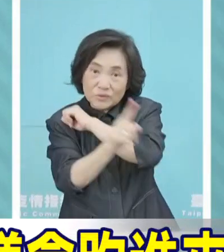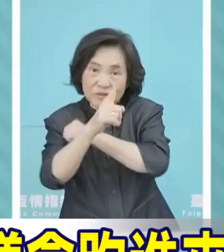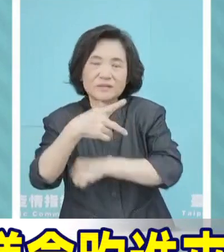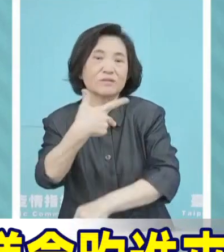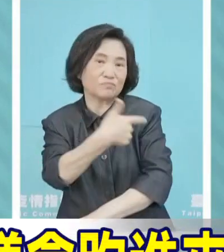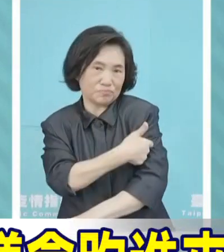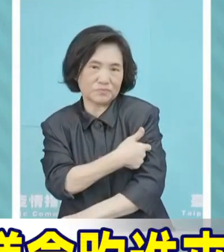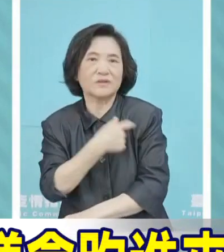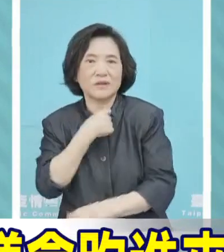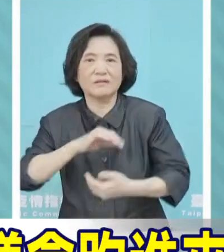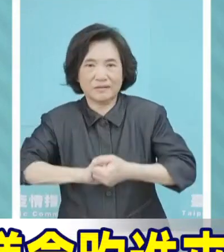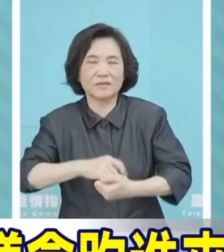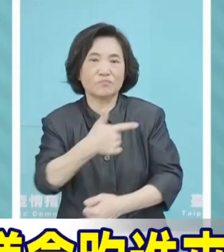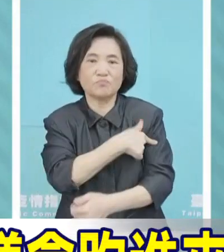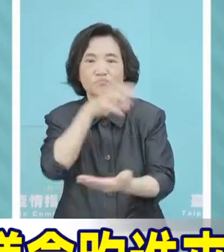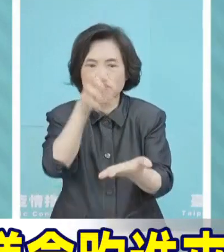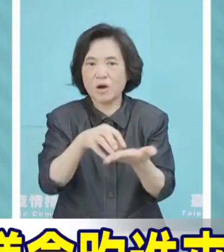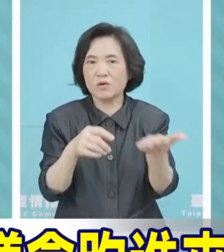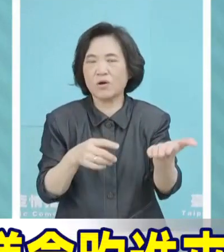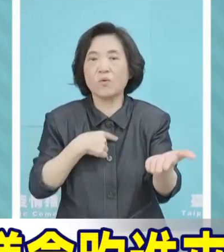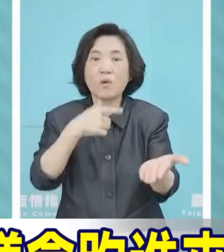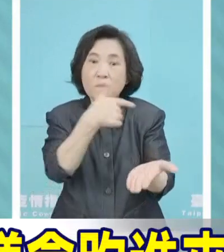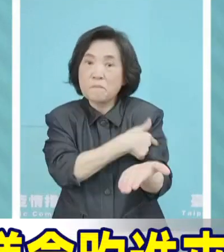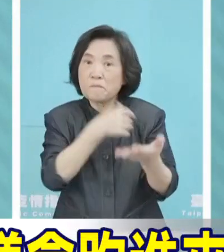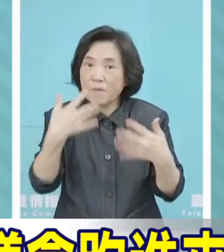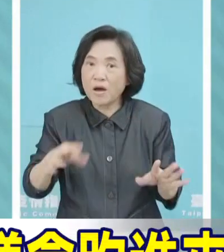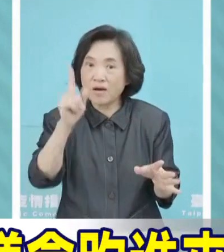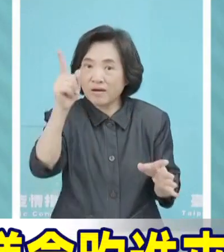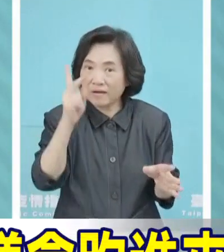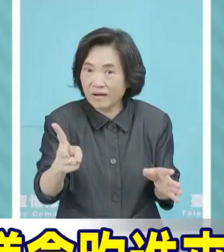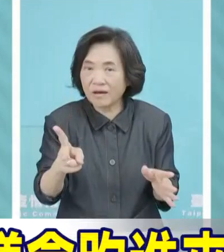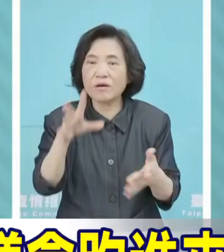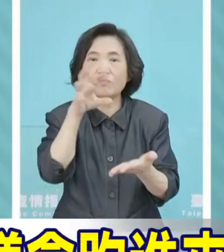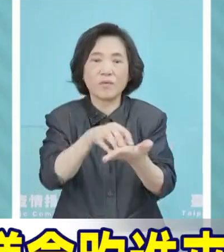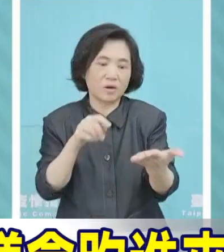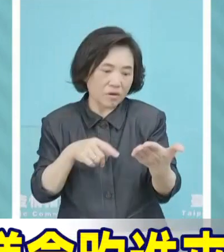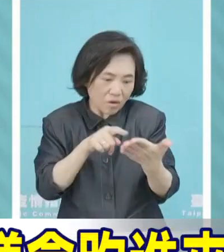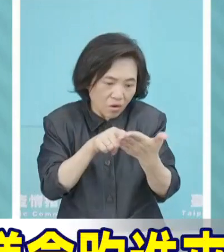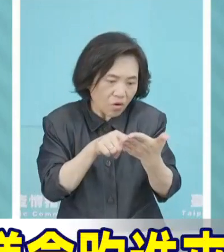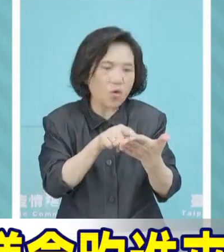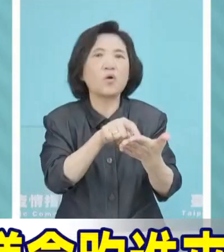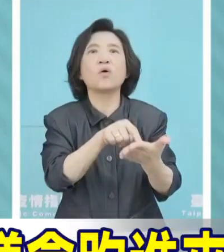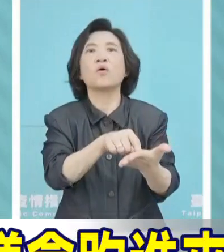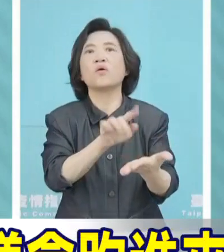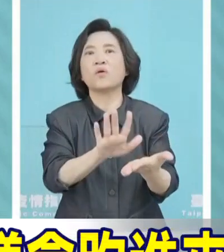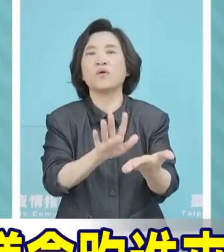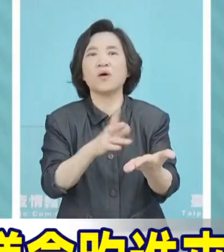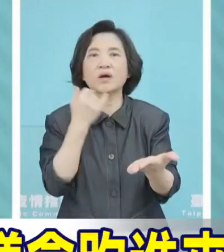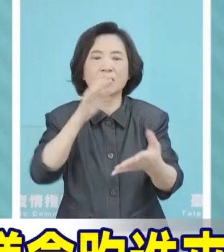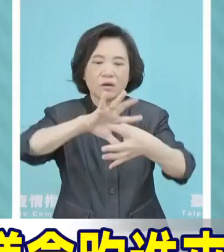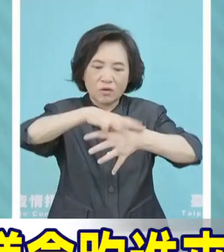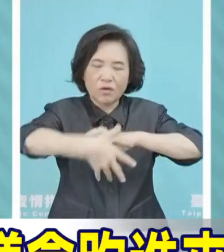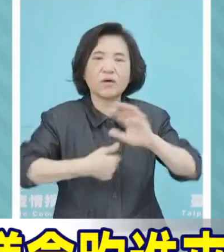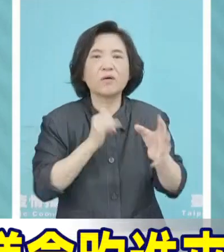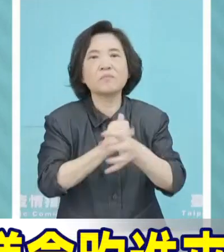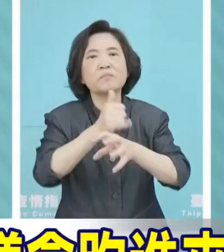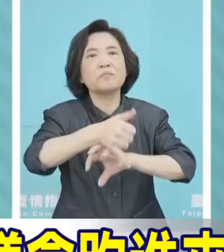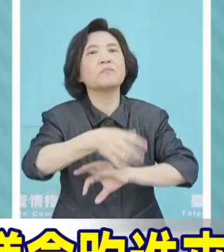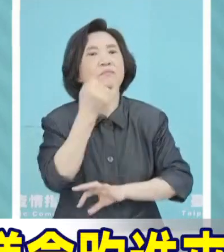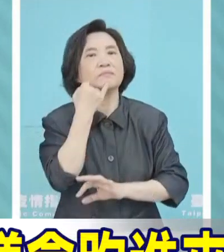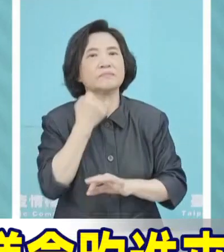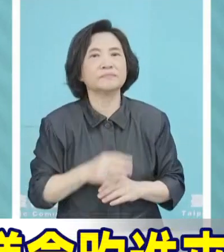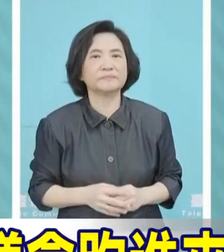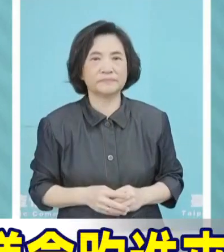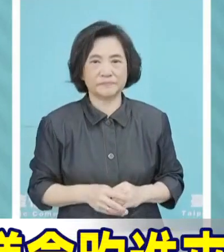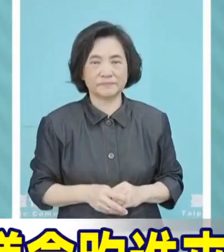照 （vaccine passport）， 就是说有打满2剂疫苗的就给你一个什么国际通用的护照，然后这